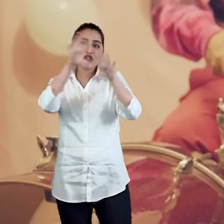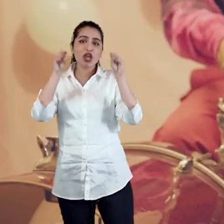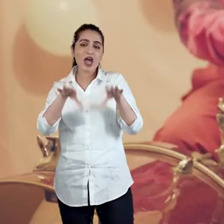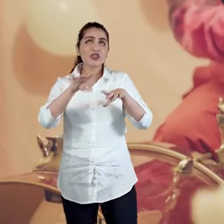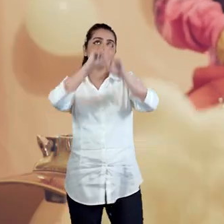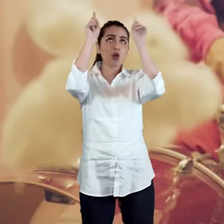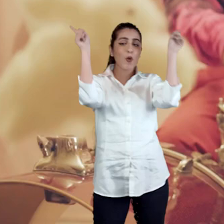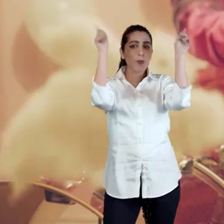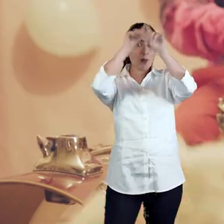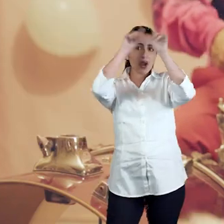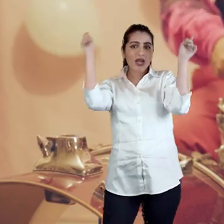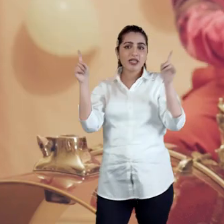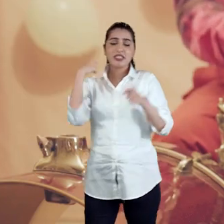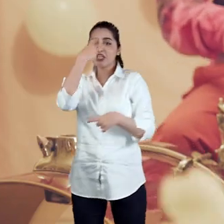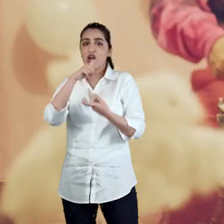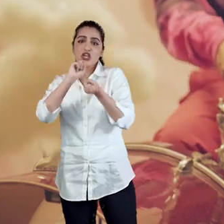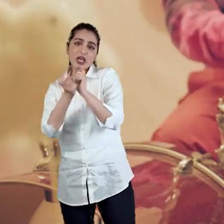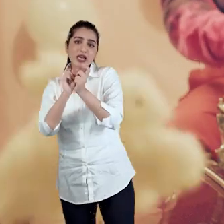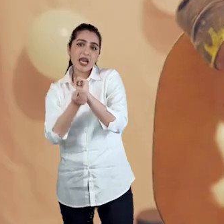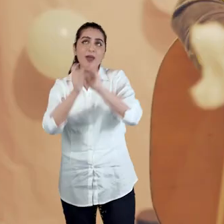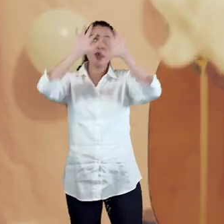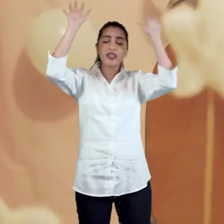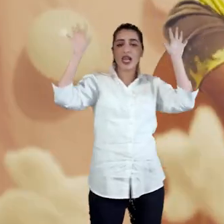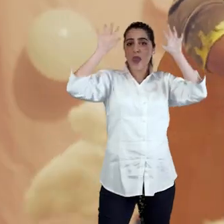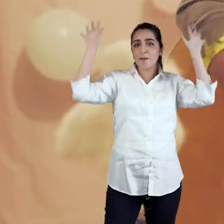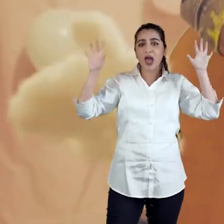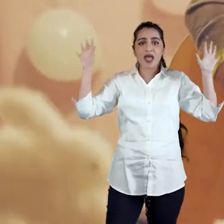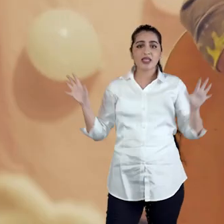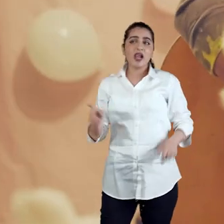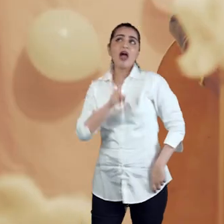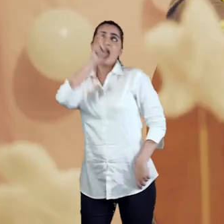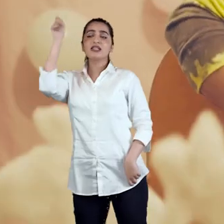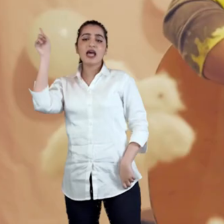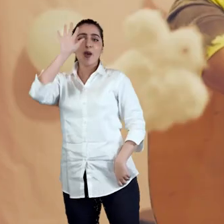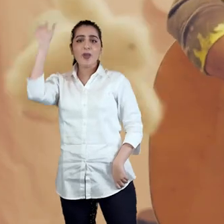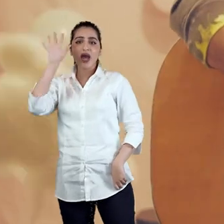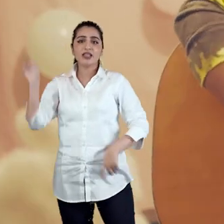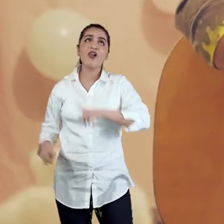देखो जादू सर के ऊपर कितनी शक्लें बदले